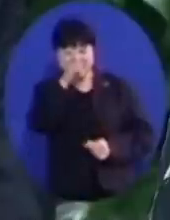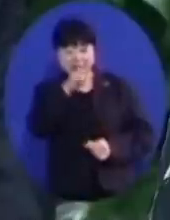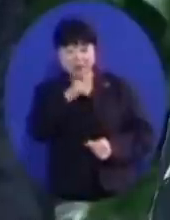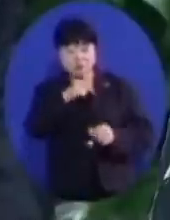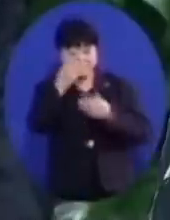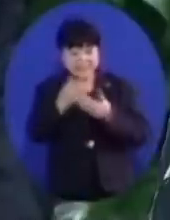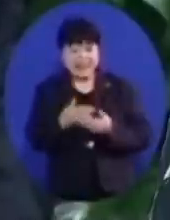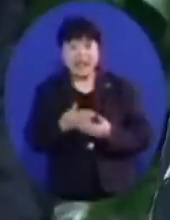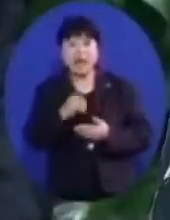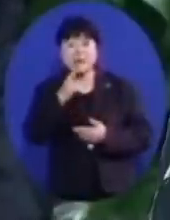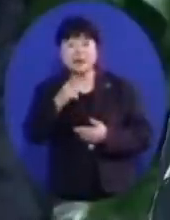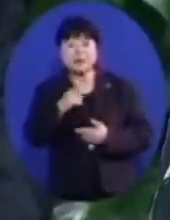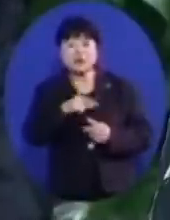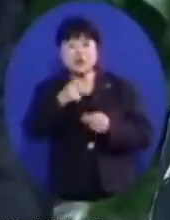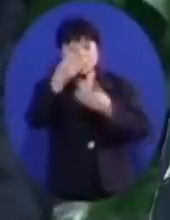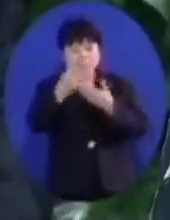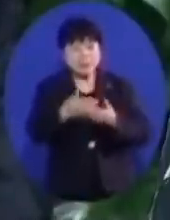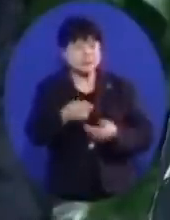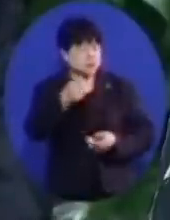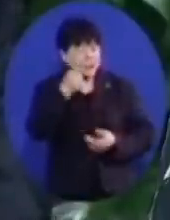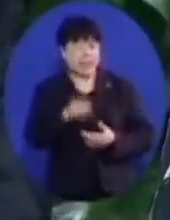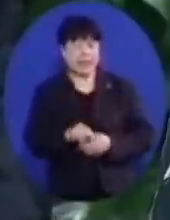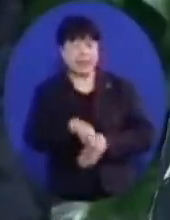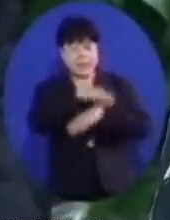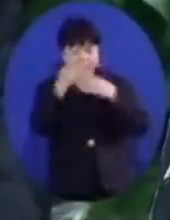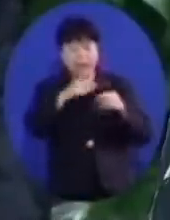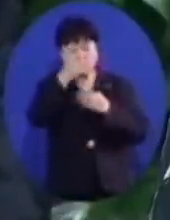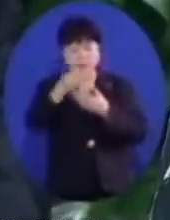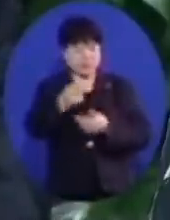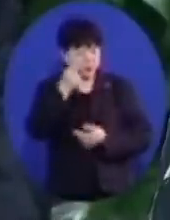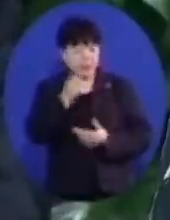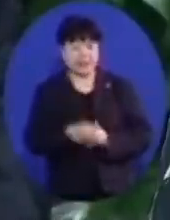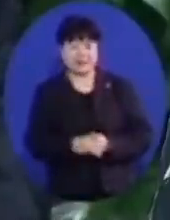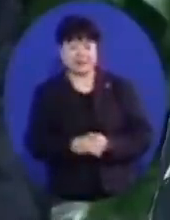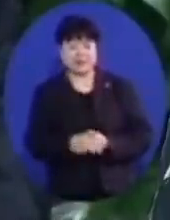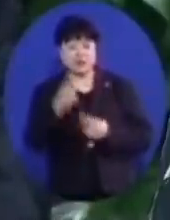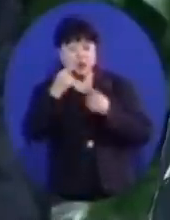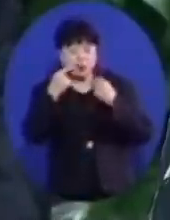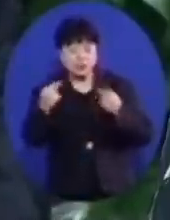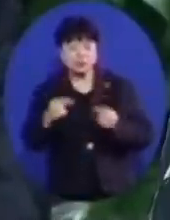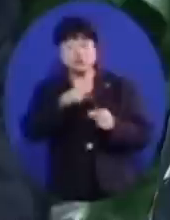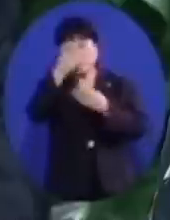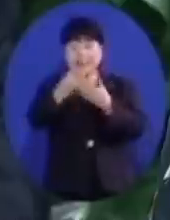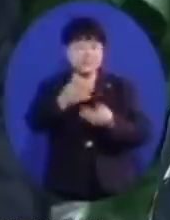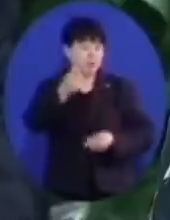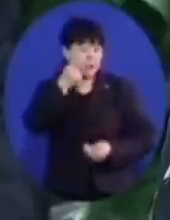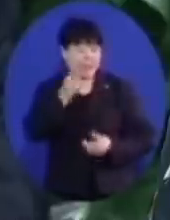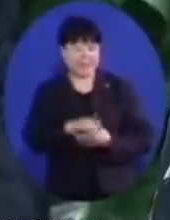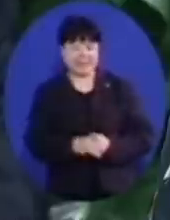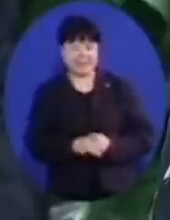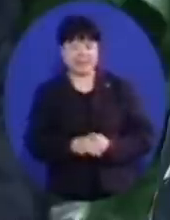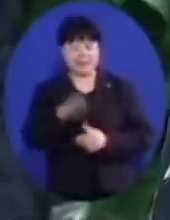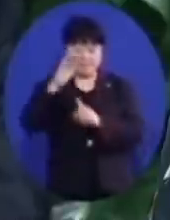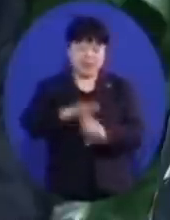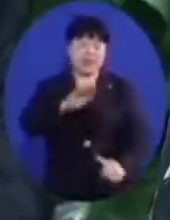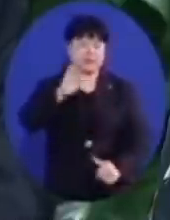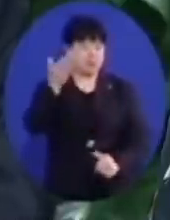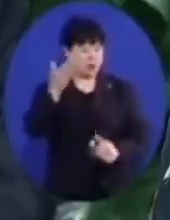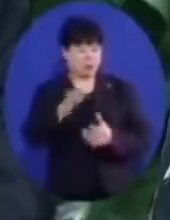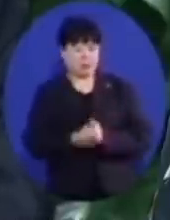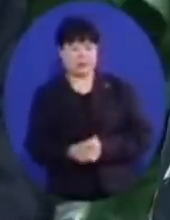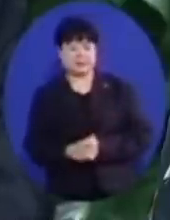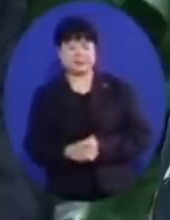여기 구원받을 사람 아무도 없습니다 강단에서는 조용기부터 먼저 낙지성입니다